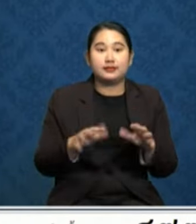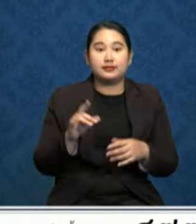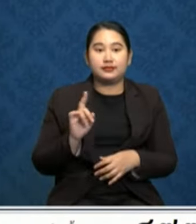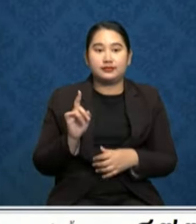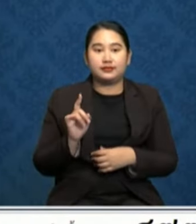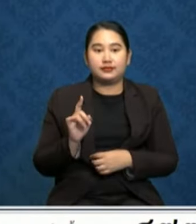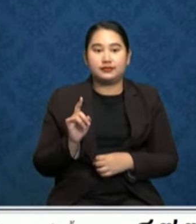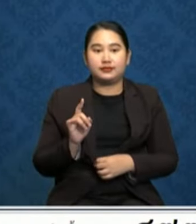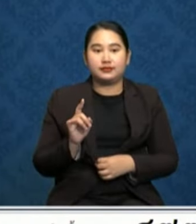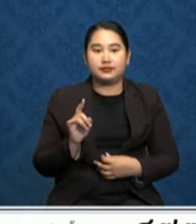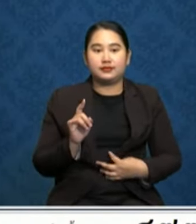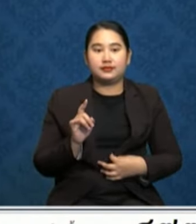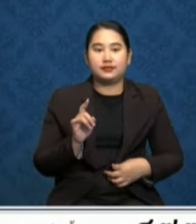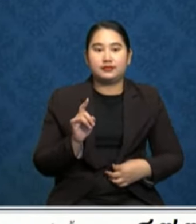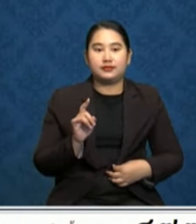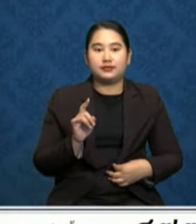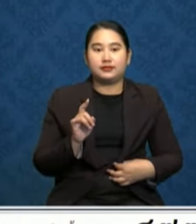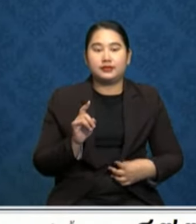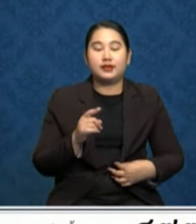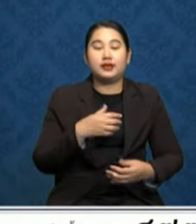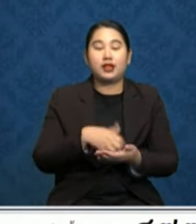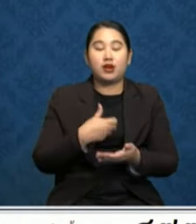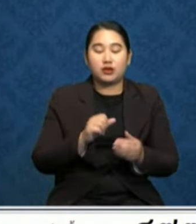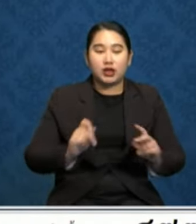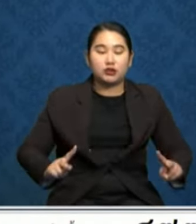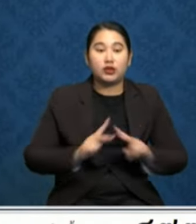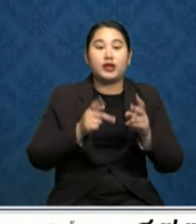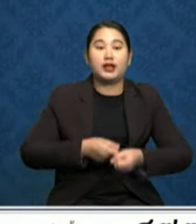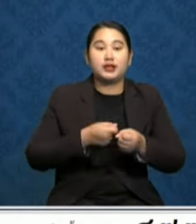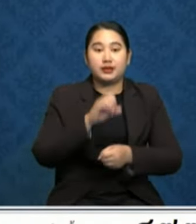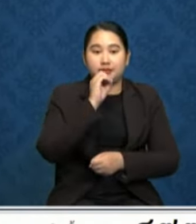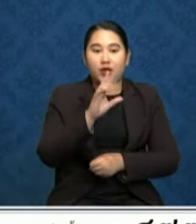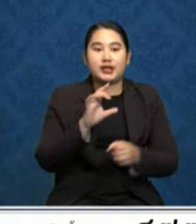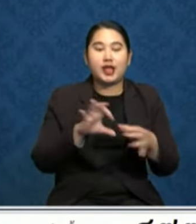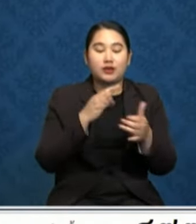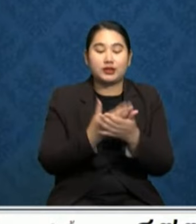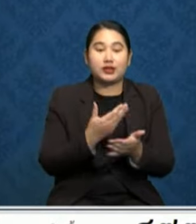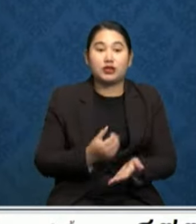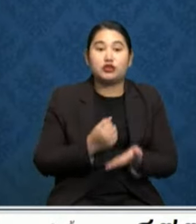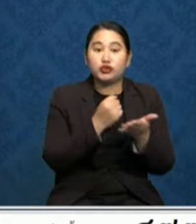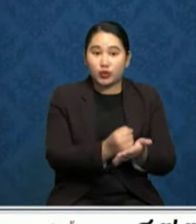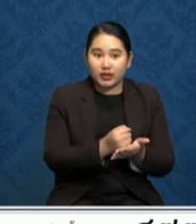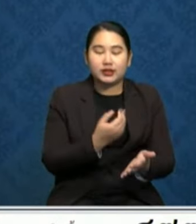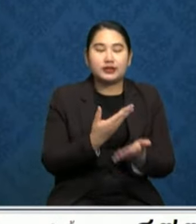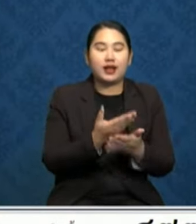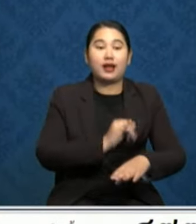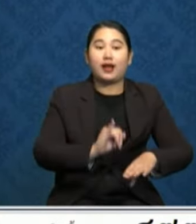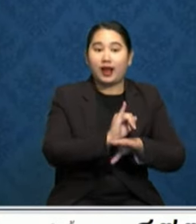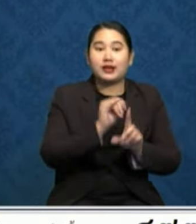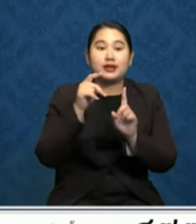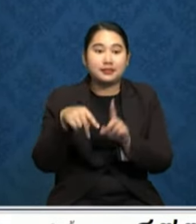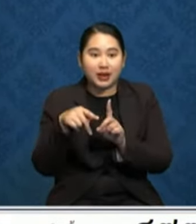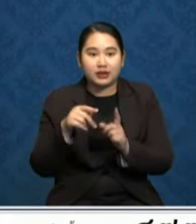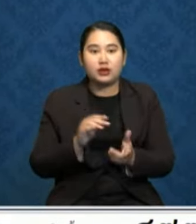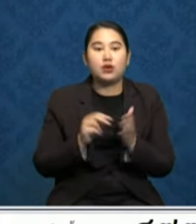ะทบทวนกับกระทรวงเกษตรและสหกรณ์คือเรื่องของเงินเยียวยาไร่ละ 1,000 บาทเ